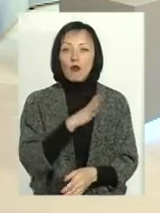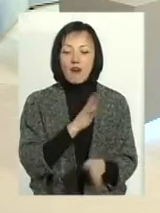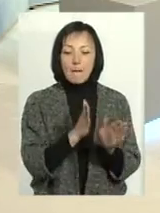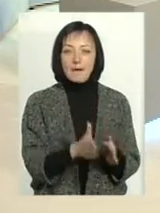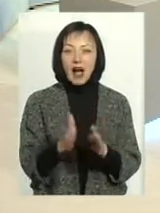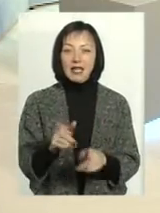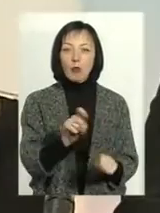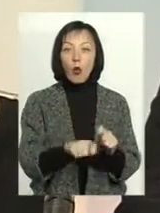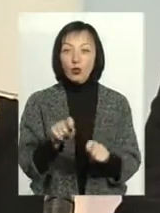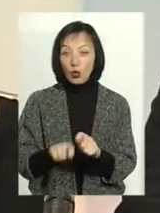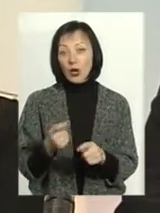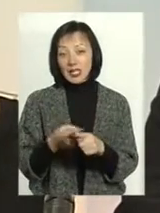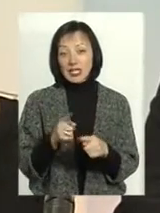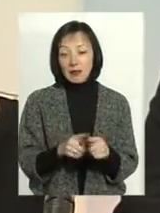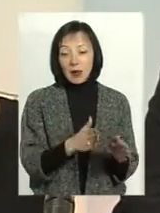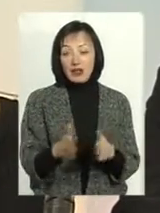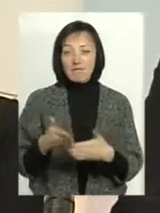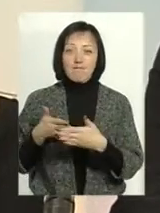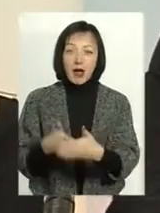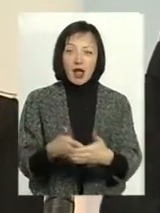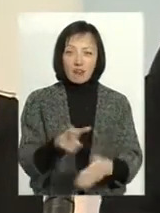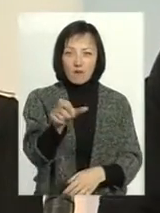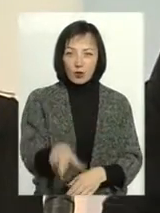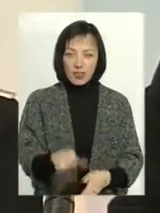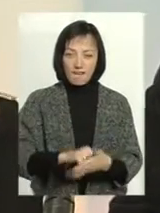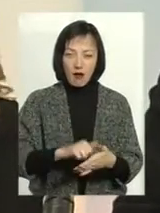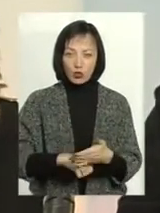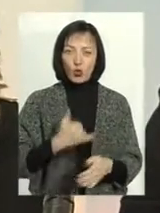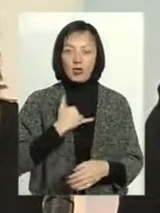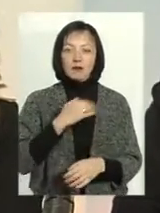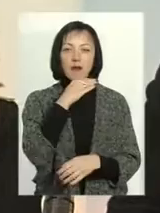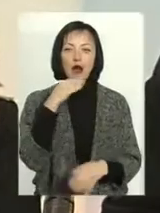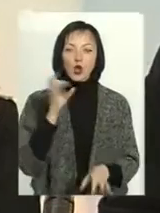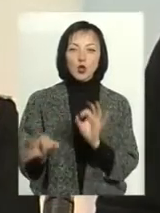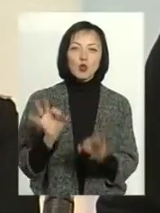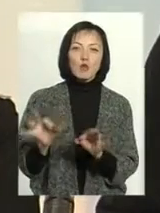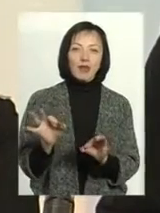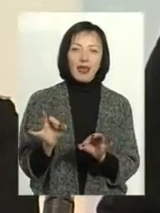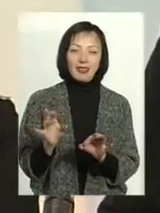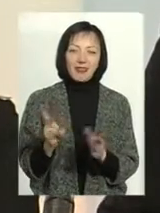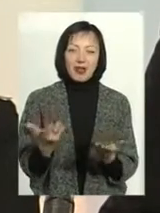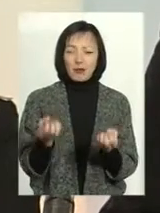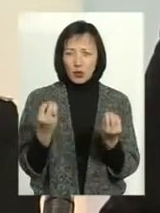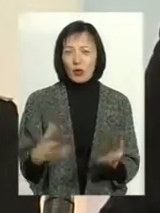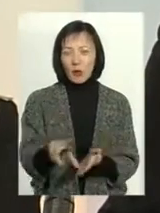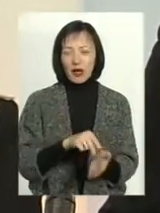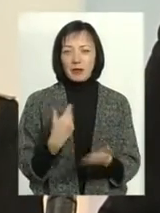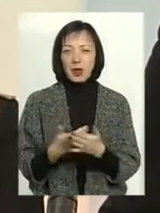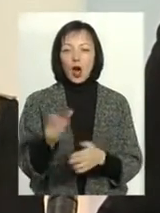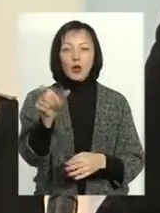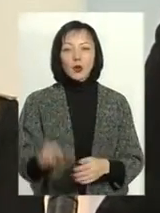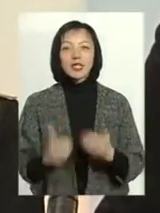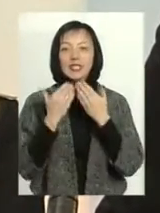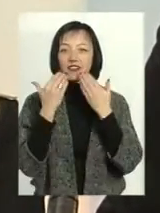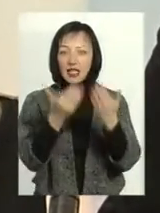контролю, а от з цим механізмом все впирається в людський фактор. У нас дуже багато суб'єктивного. На жаль, на простому прикладі, коли людина